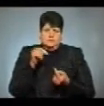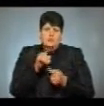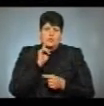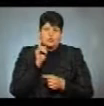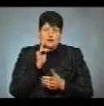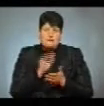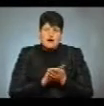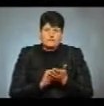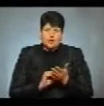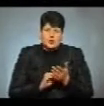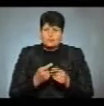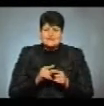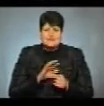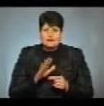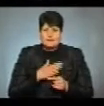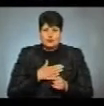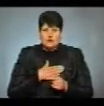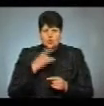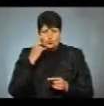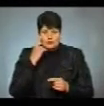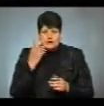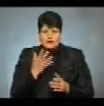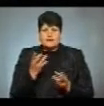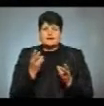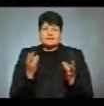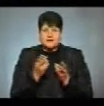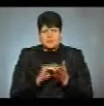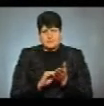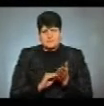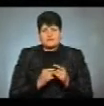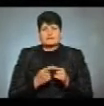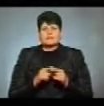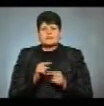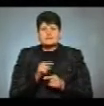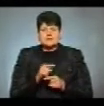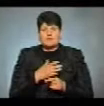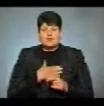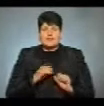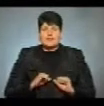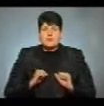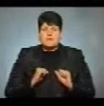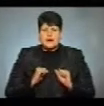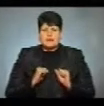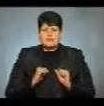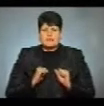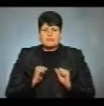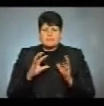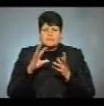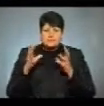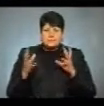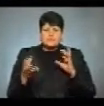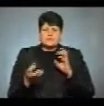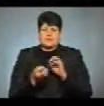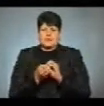не стільки мої думки про те, як варто писати, а це моє намагання зреферувати,